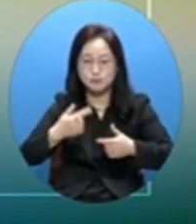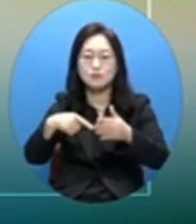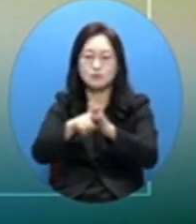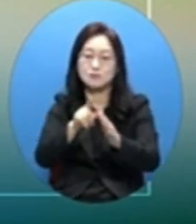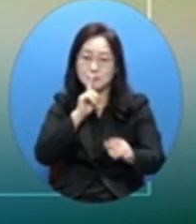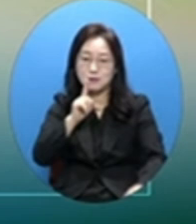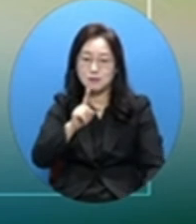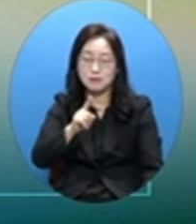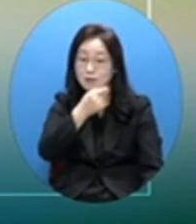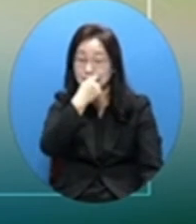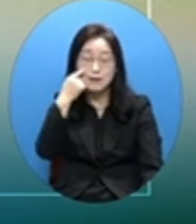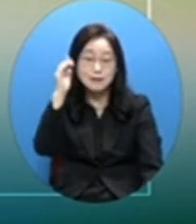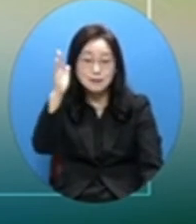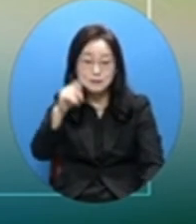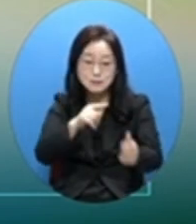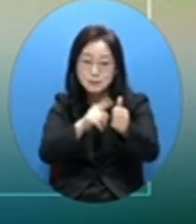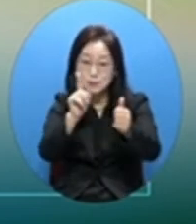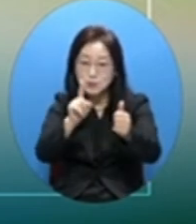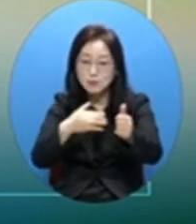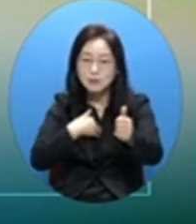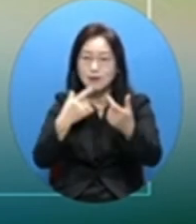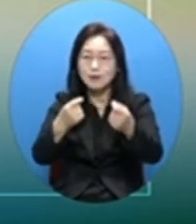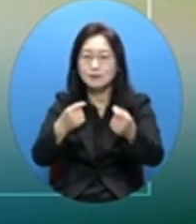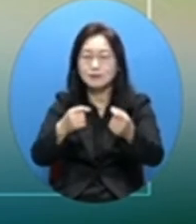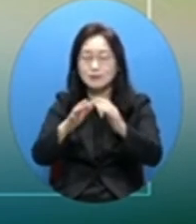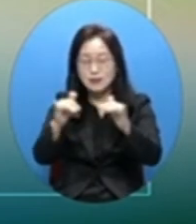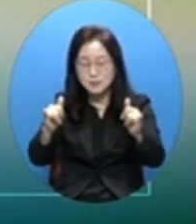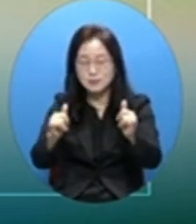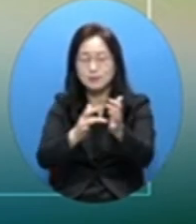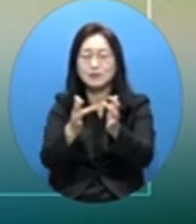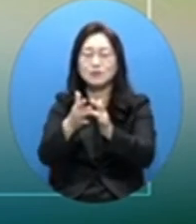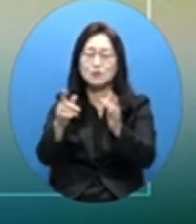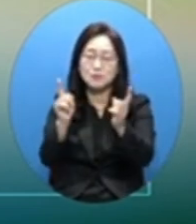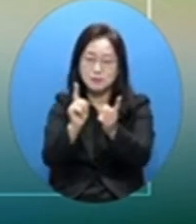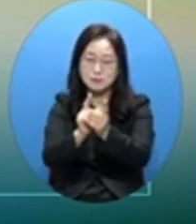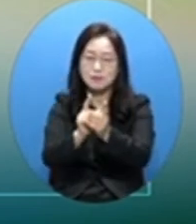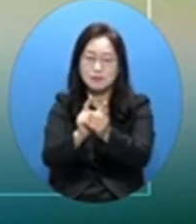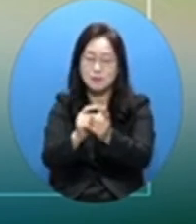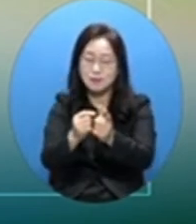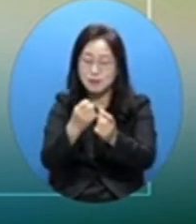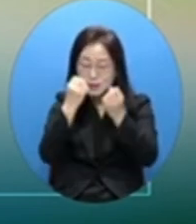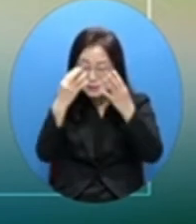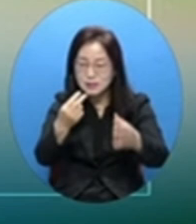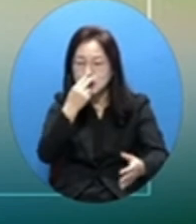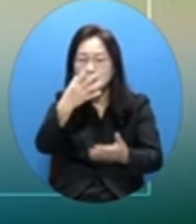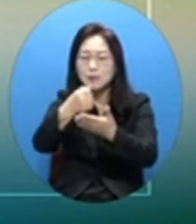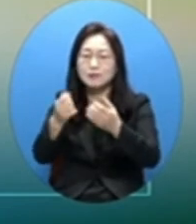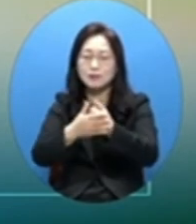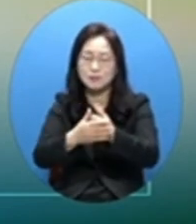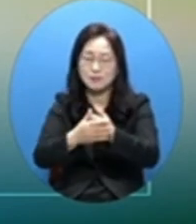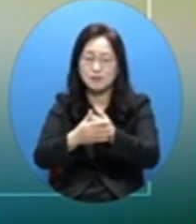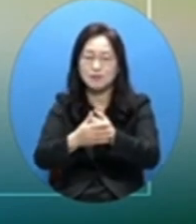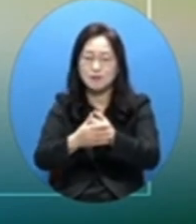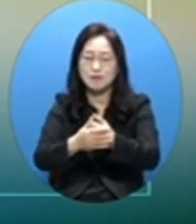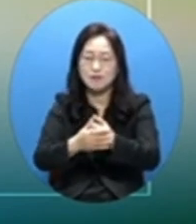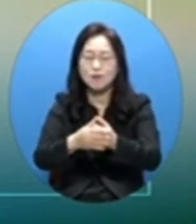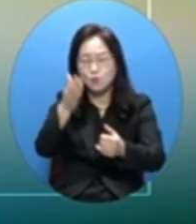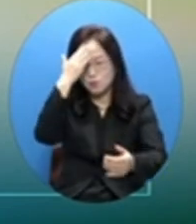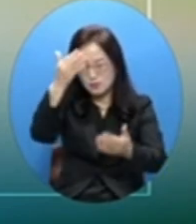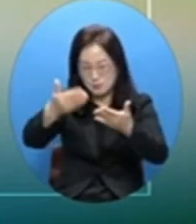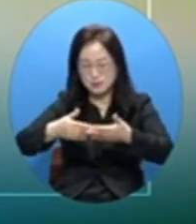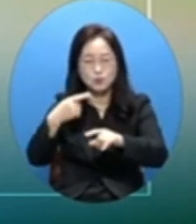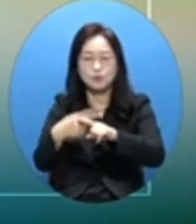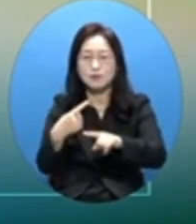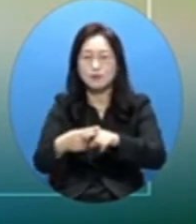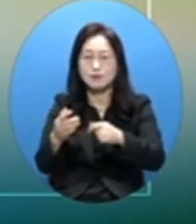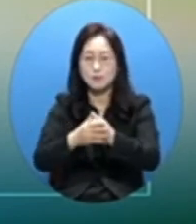크리스찬들은 예수님으로 말미암아 새 생명을 얻었기 때문에 덤으로 사는 인생들이에요. 그러나 욕심 부릴 게 없지요. 다 죽어가야지요. 저는